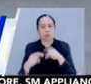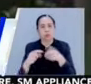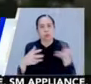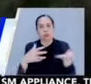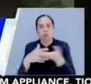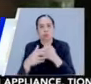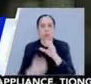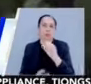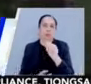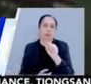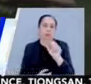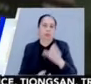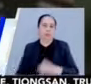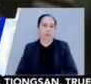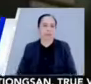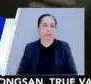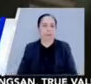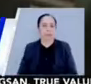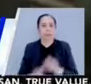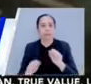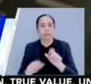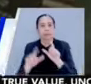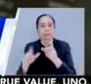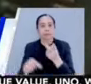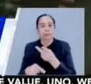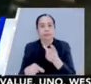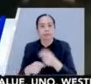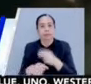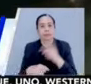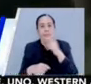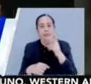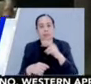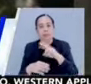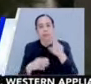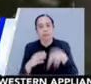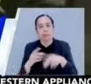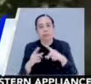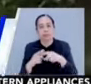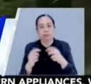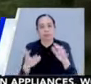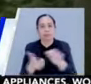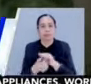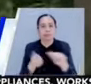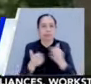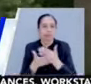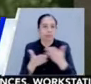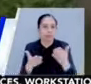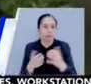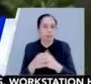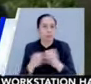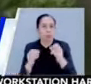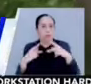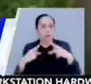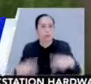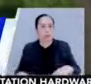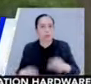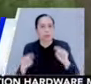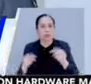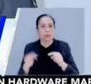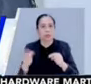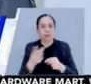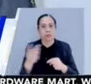reklamo. Maaaring sampahan ng reklamang reckless imprudence resulting in damage to property o physical injuries ang mga jeepney